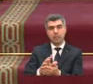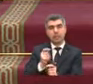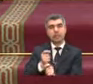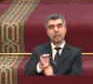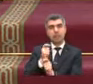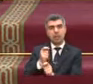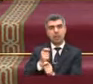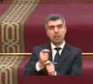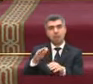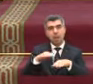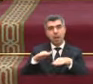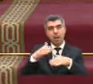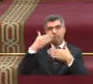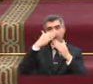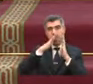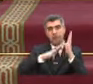البحري بالمملكة المغربية.